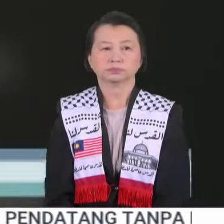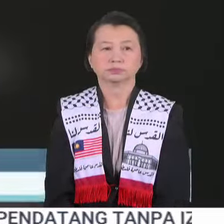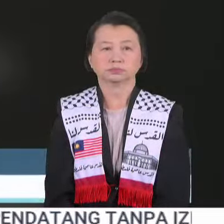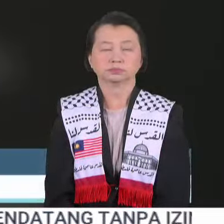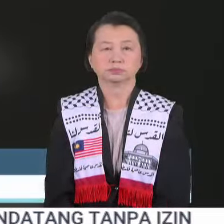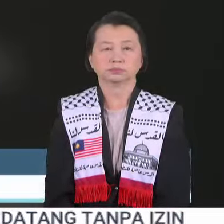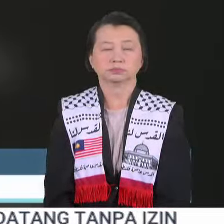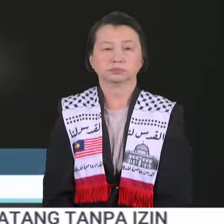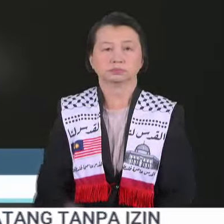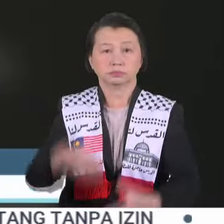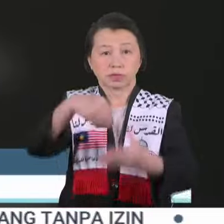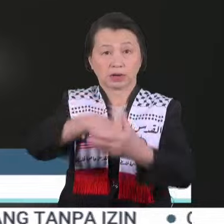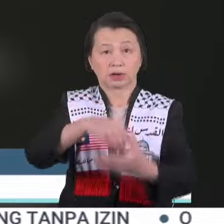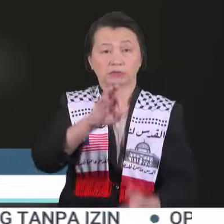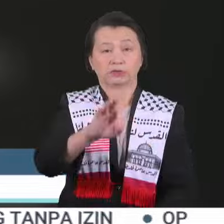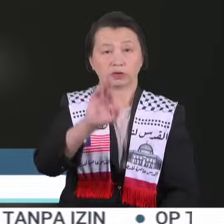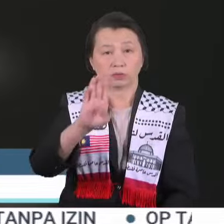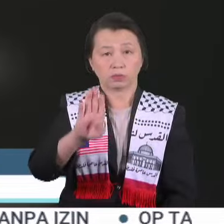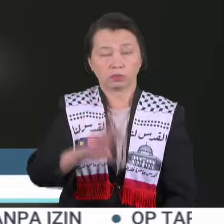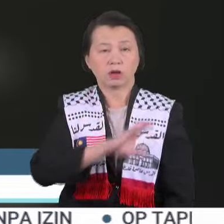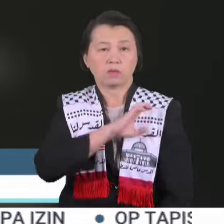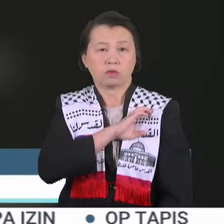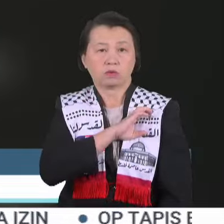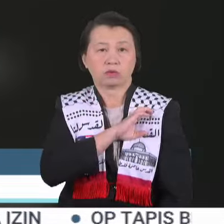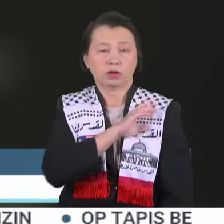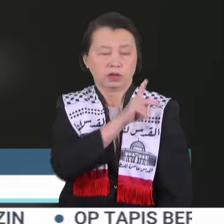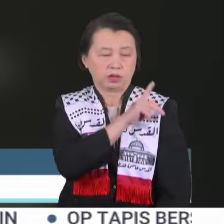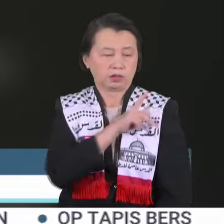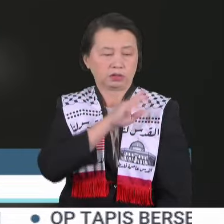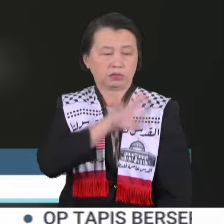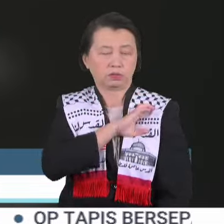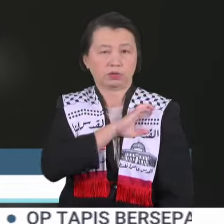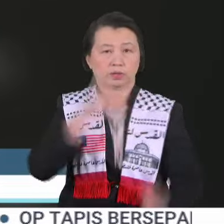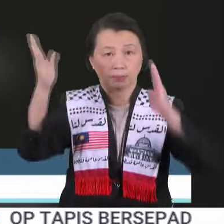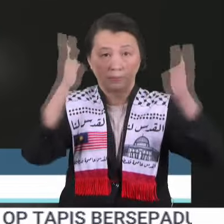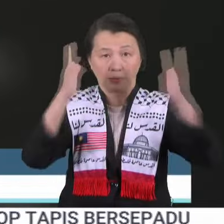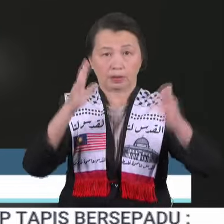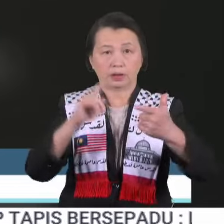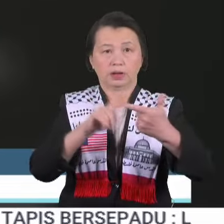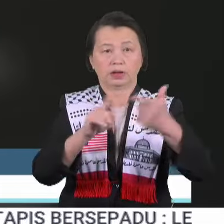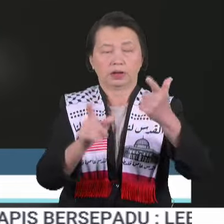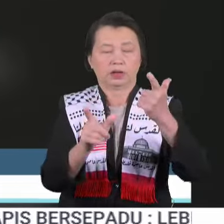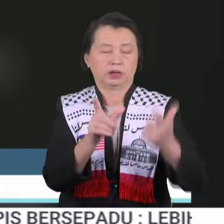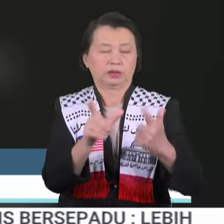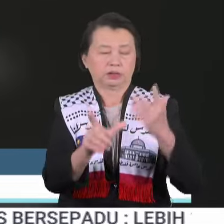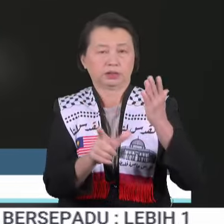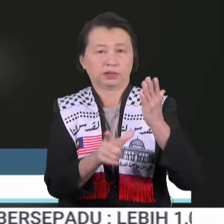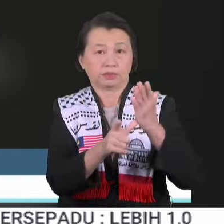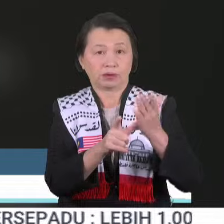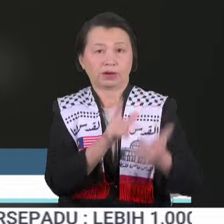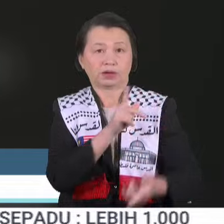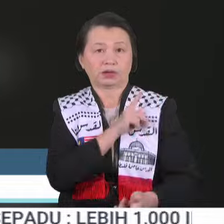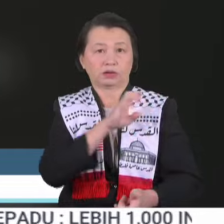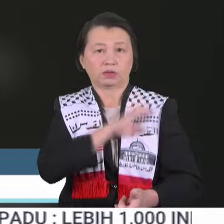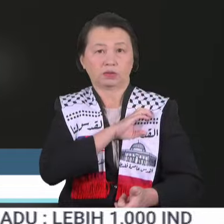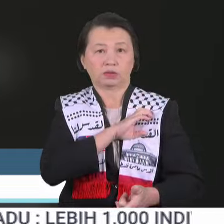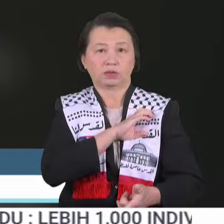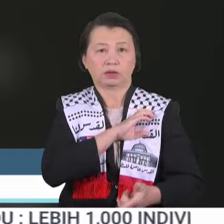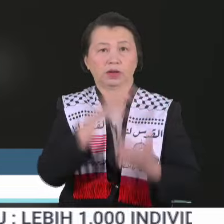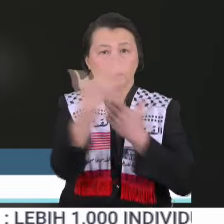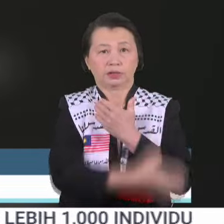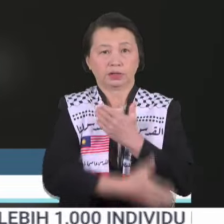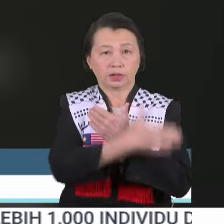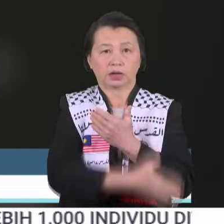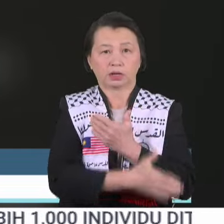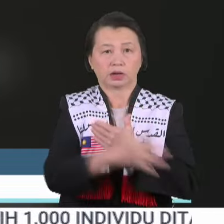Sementara itu, dalam hantaran di Facebook PDRM, Ketua Polis Negara Tan Sri Razaluddin Hussein dan Timbalan Ketua Polis Negara Datuk Sri Ayub Khan Maidin